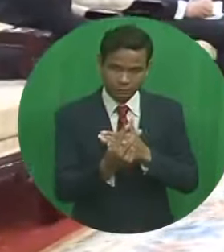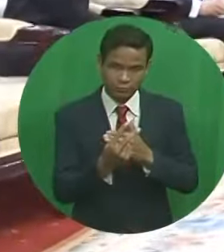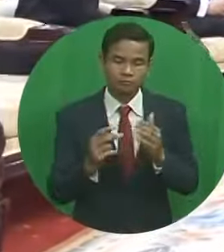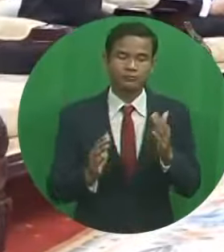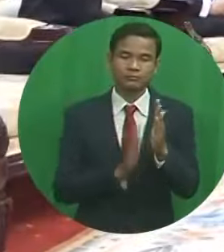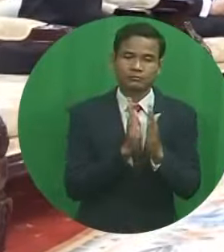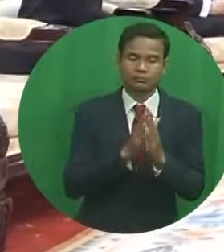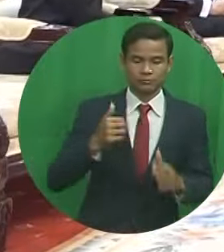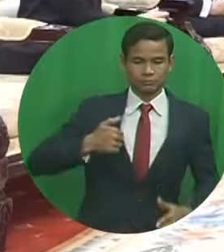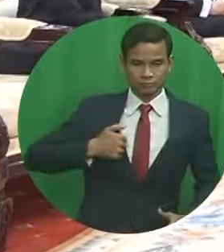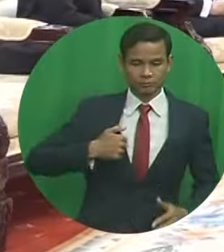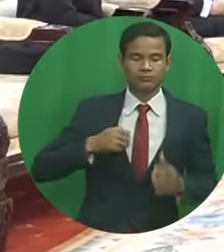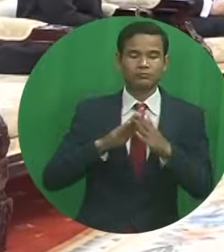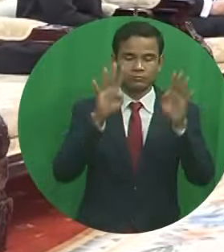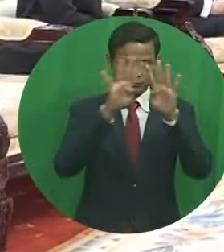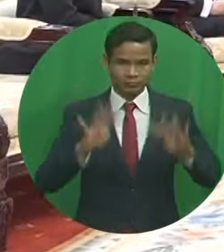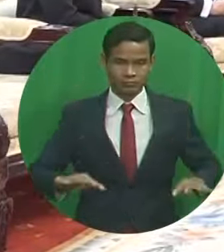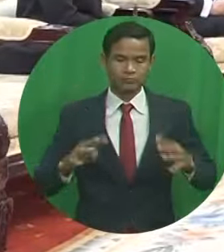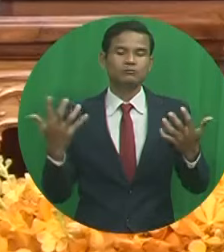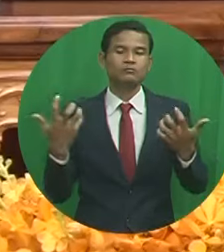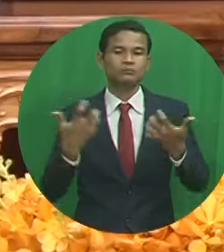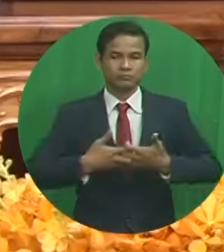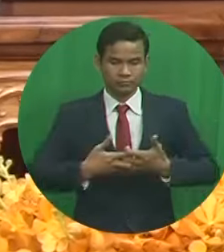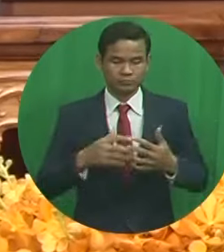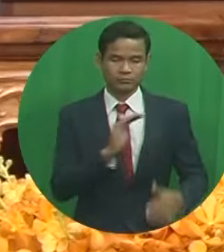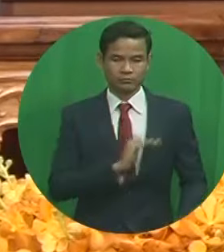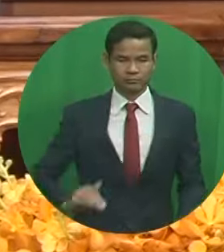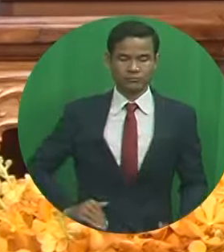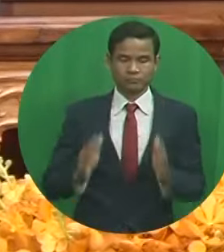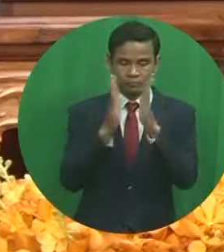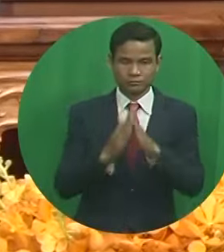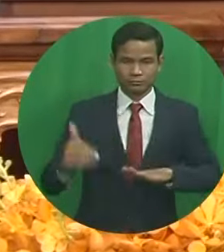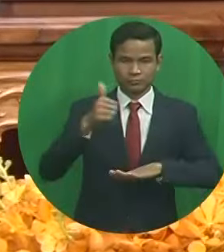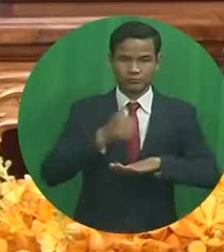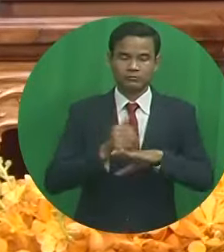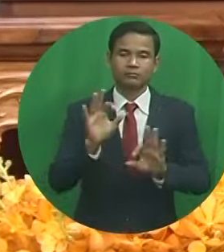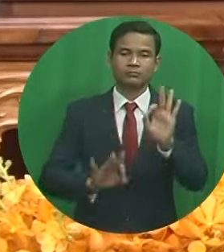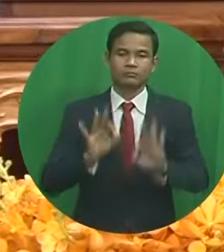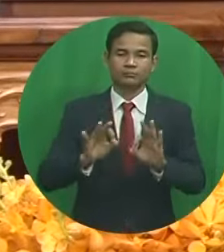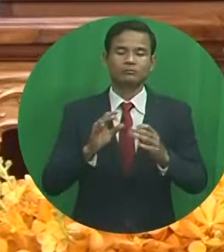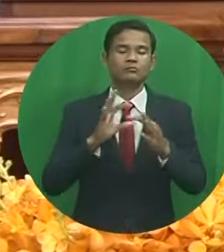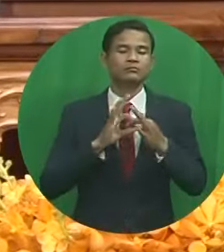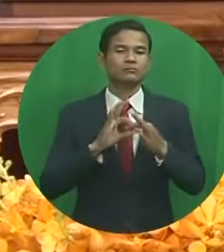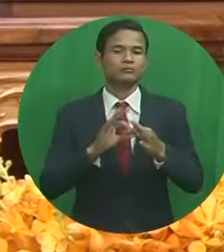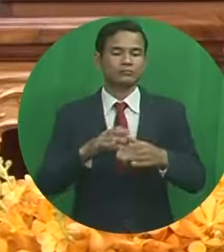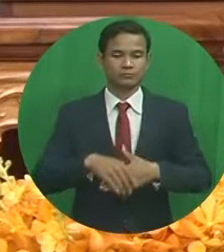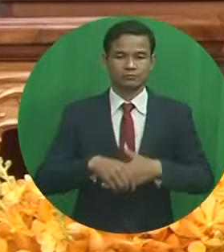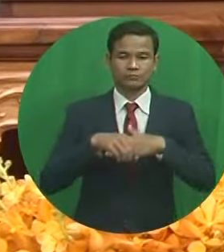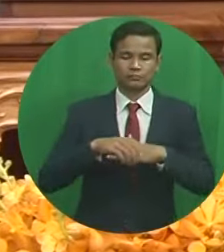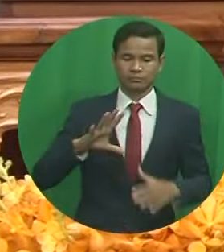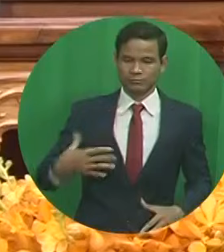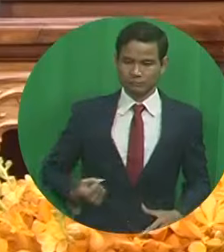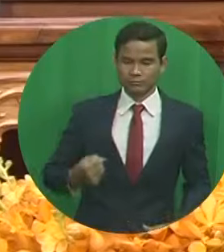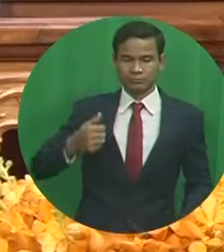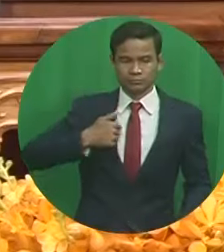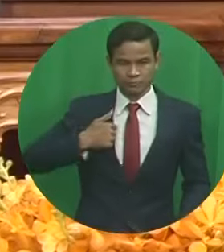ណាដានិងអាស៊ានសម្ដេចរដ្ឋសភាធិបតីបានវិដំឡៃខ្ពស់ចំពោះទំនាក់ទំនងមិត្តភាពដ៏ល្អរវាងកម្ពុជានិ